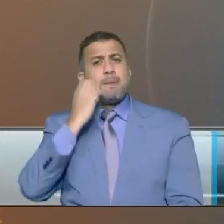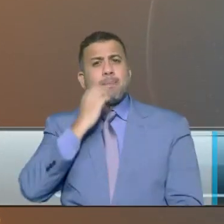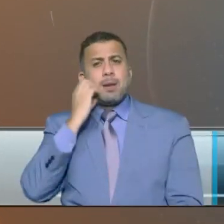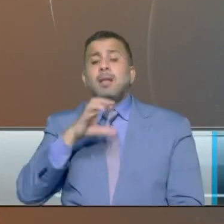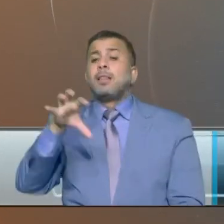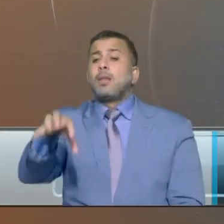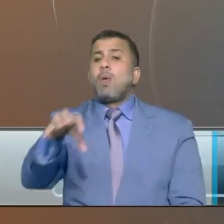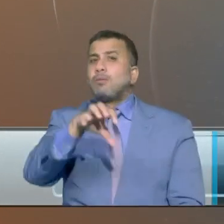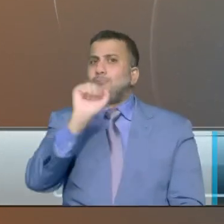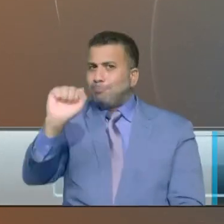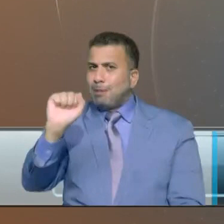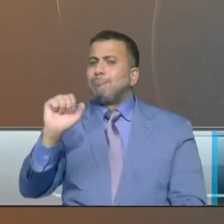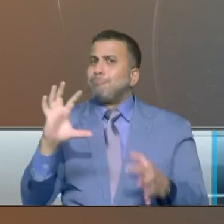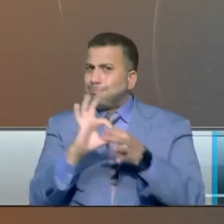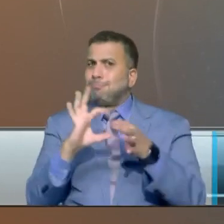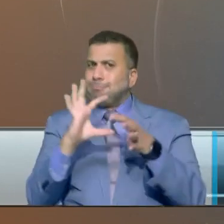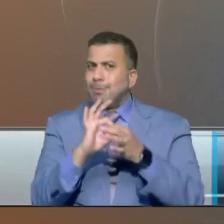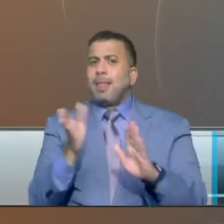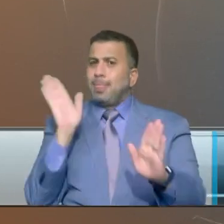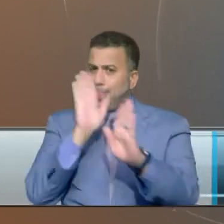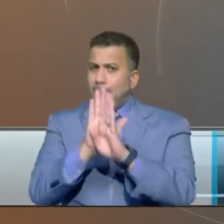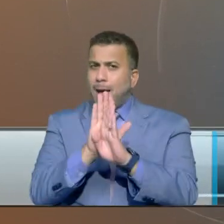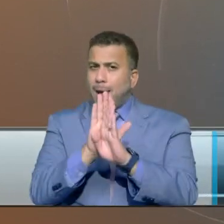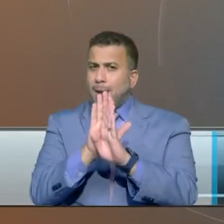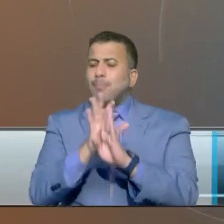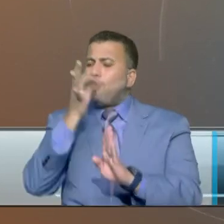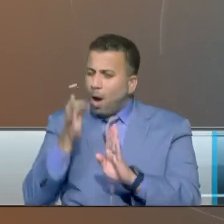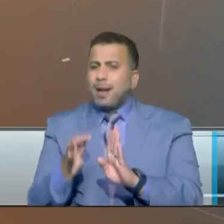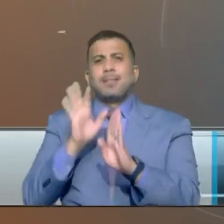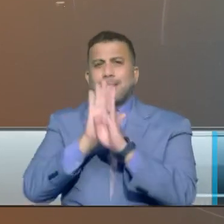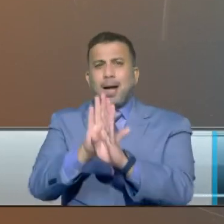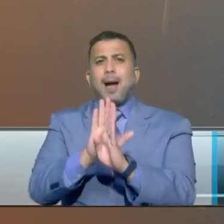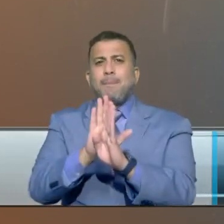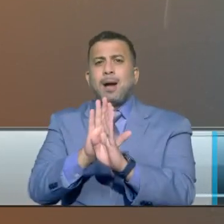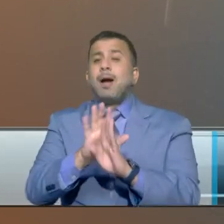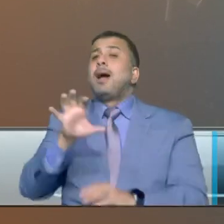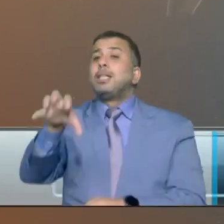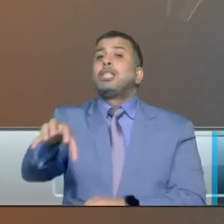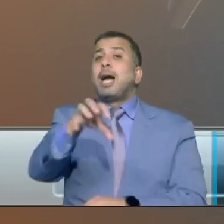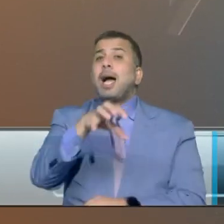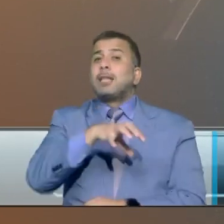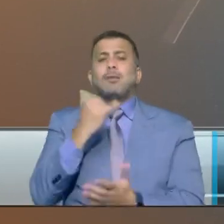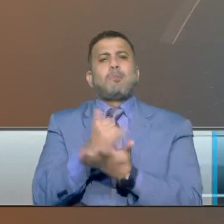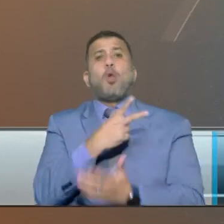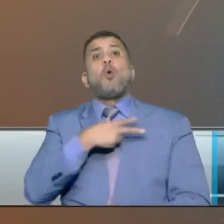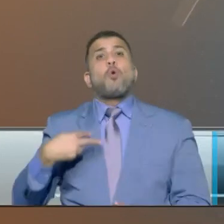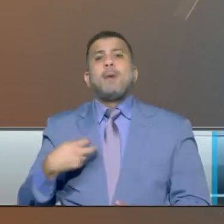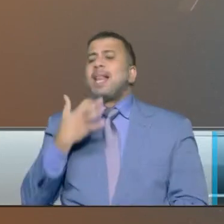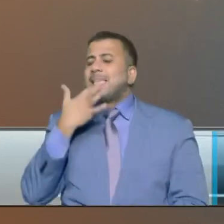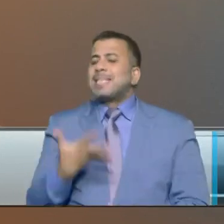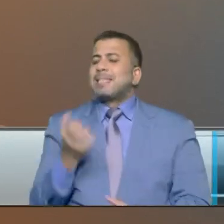ودولهم مؤكده انهم سيجدون مؤكدا انهم سيجدون الدعم من جميع الجهات